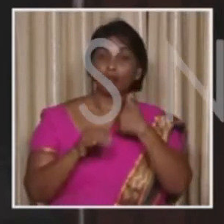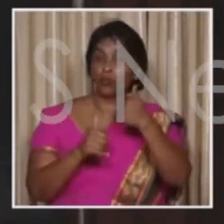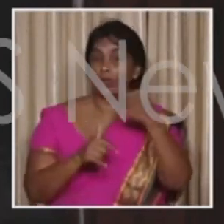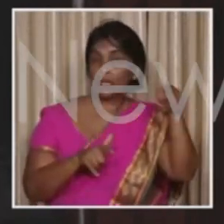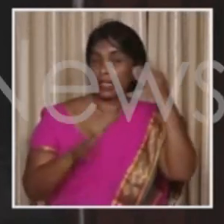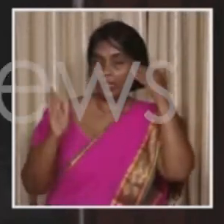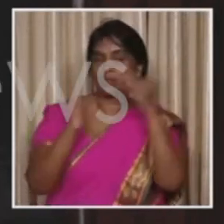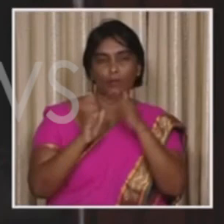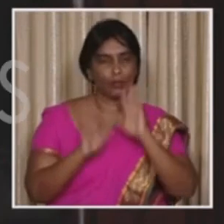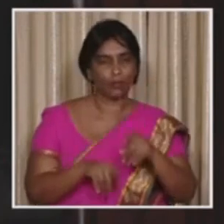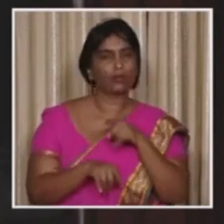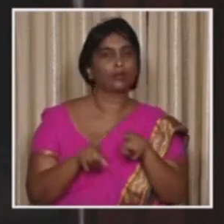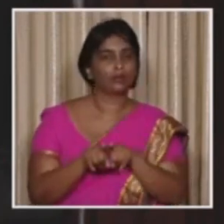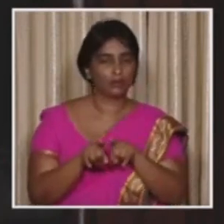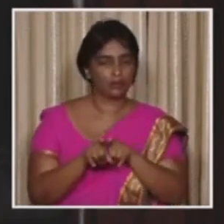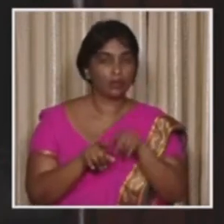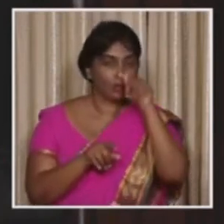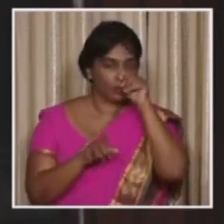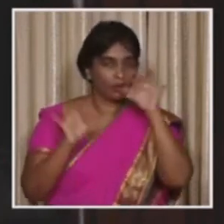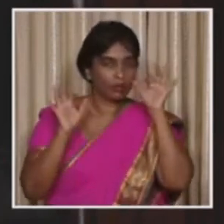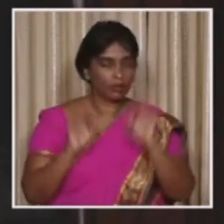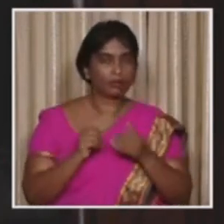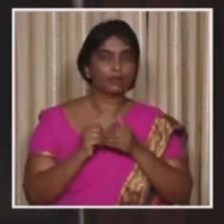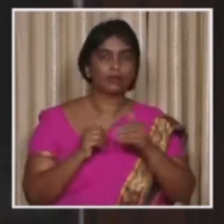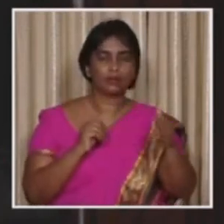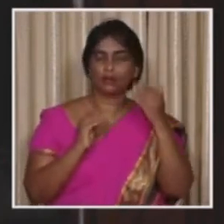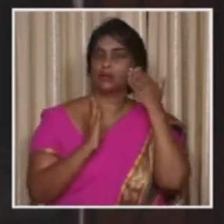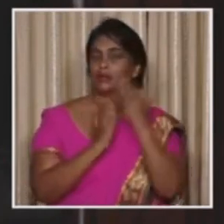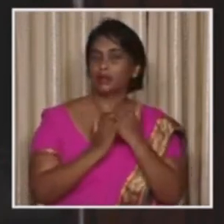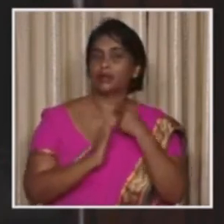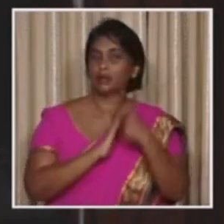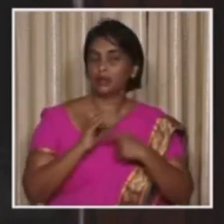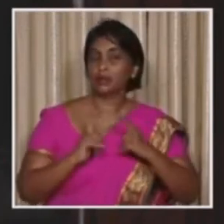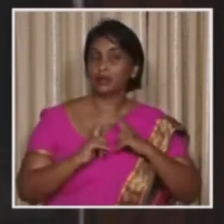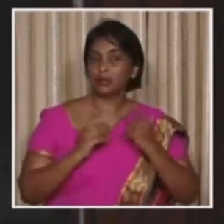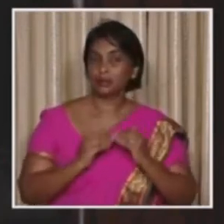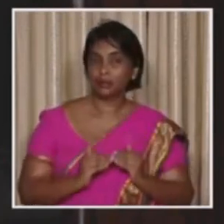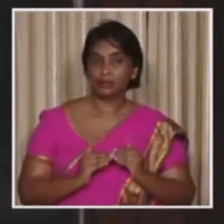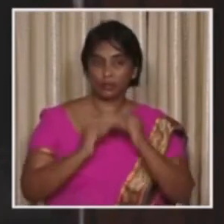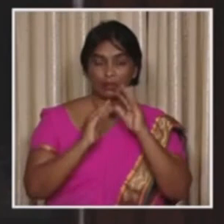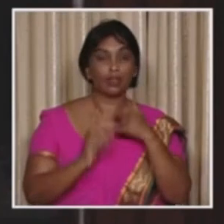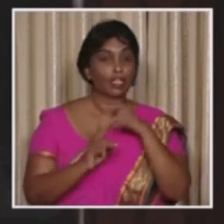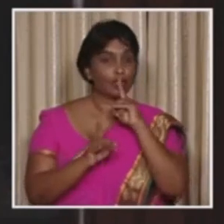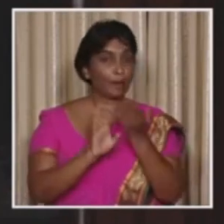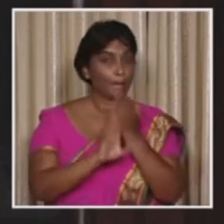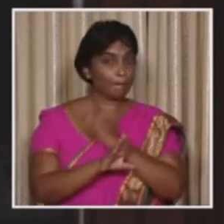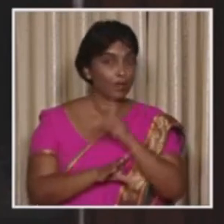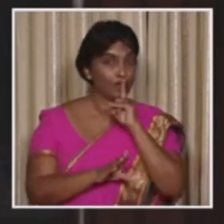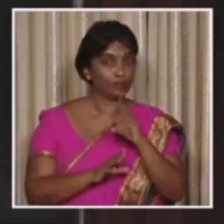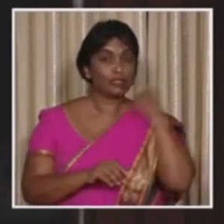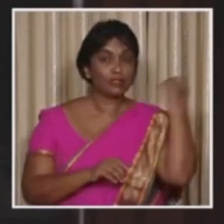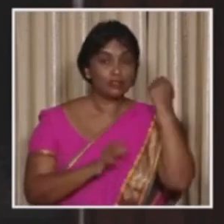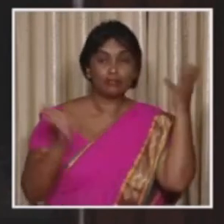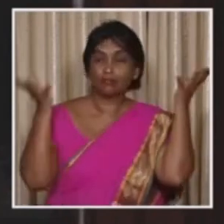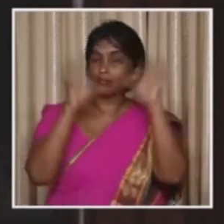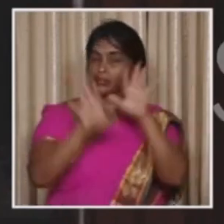වඩා. ඒ නිසා හොරකමෙන් මිදිච්ච නායකයන් පිරිසක් මේ රටේ අනාගතයට ගොඩනගන්න නම් මම අර මුලින් කිව්ව රැස්වීම